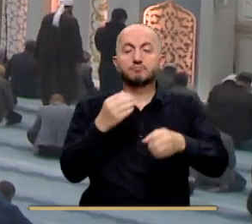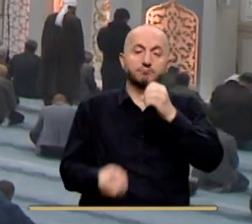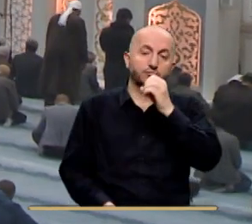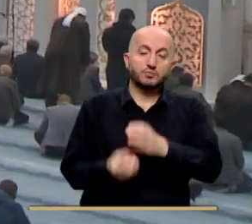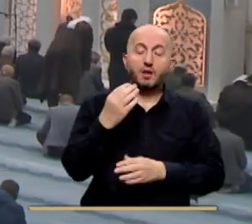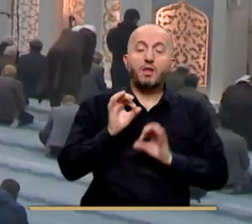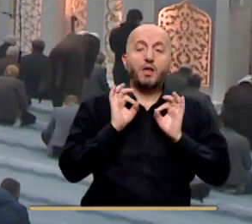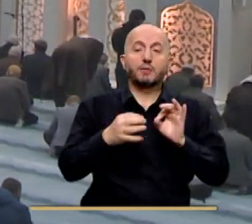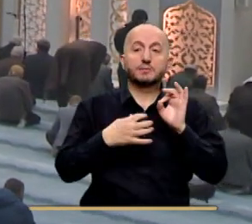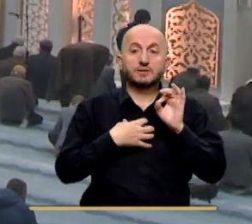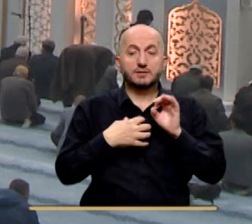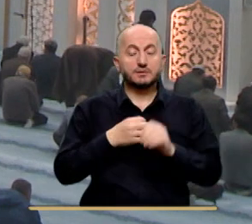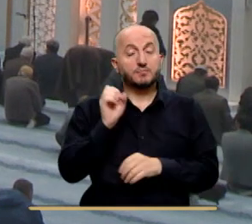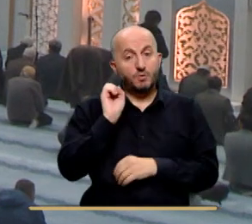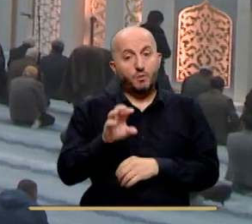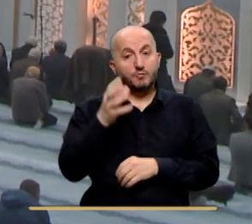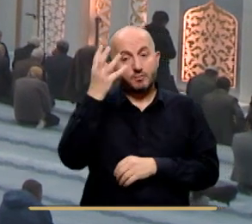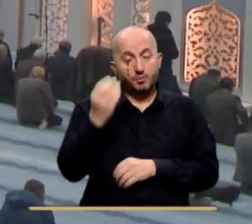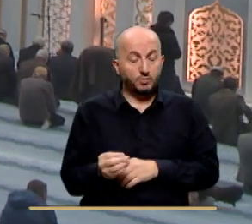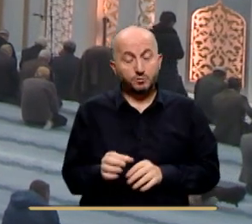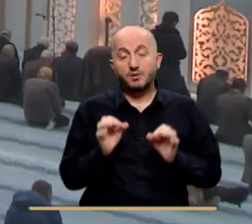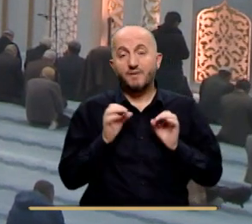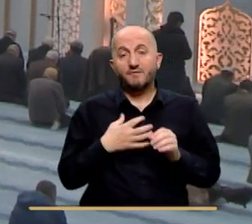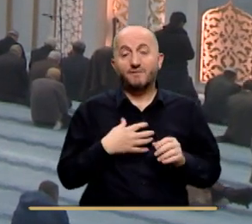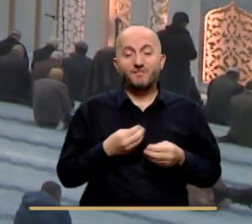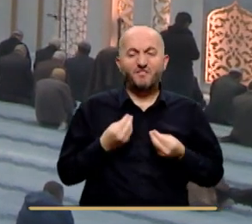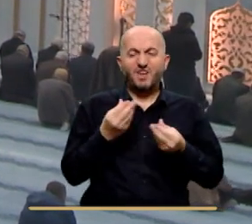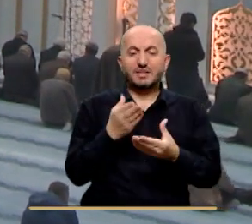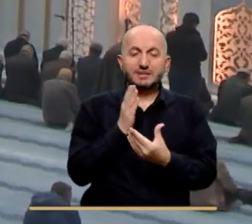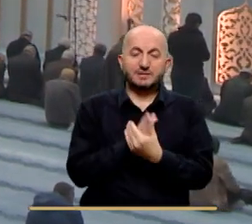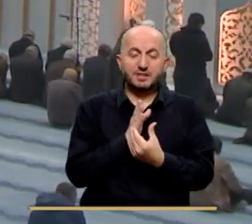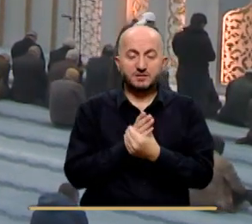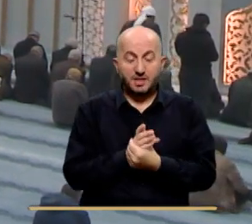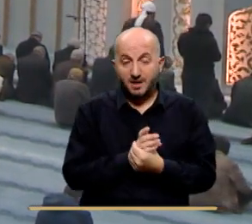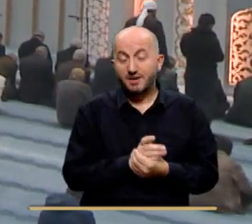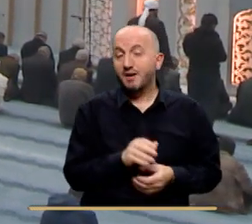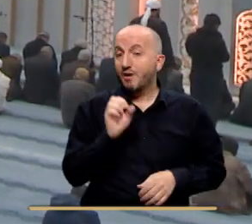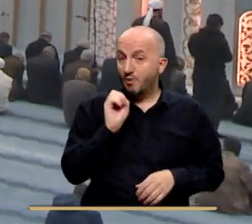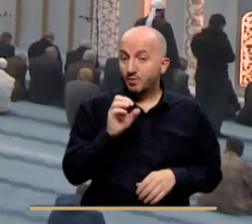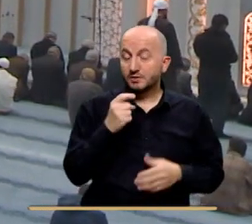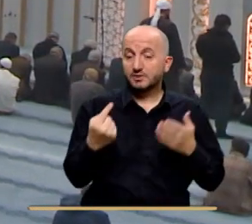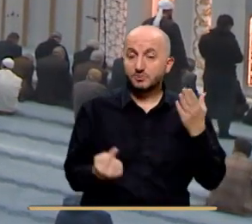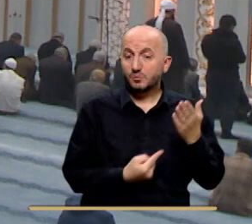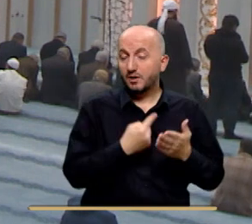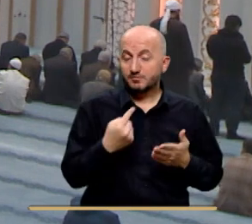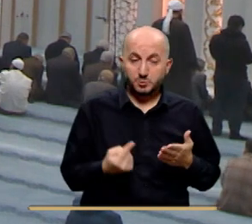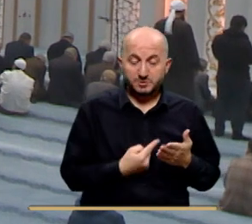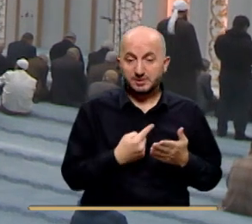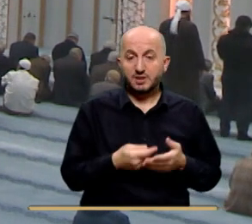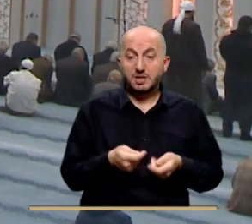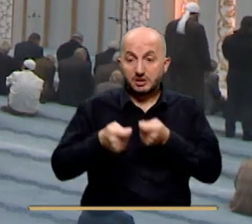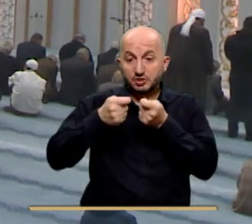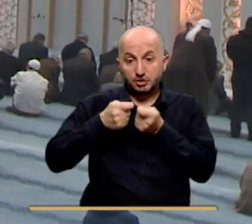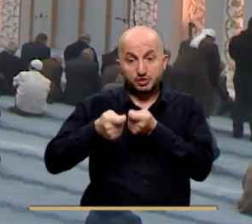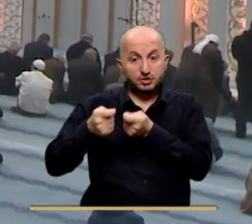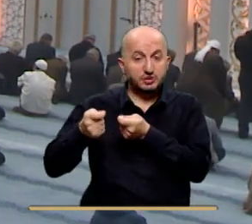hem kendisinin bir muallim olduğunu, verdiği derslerle, öğrettiği Kur'an-ı Mübin ile,